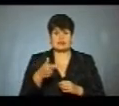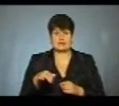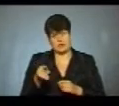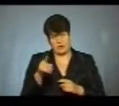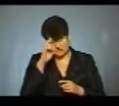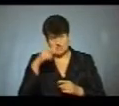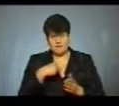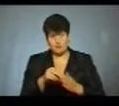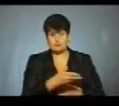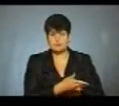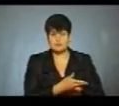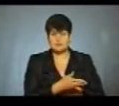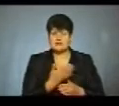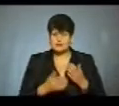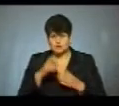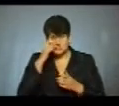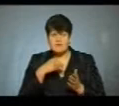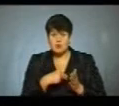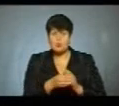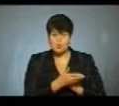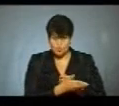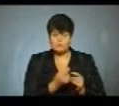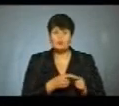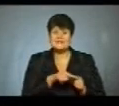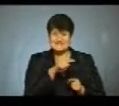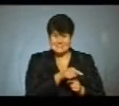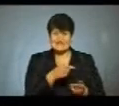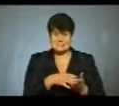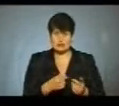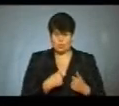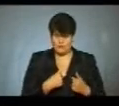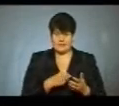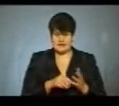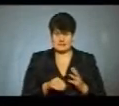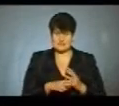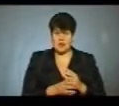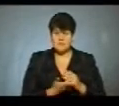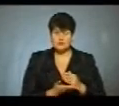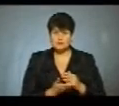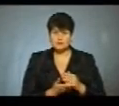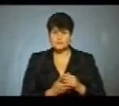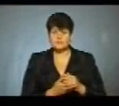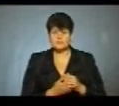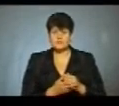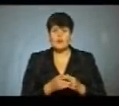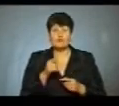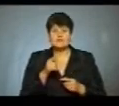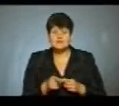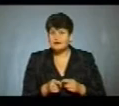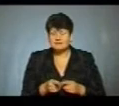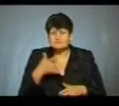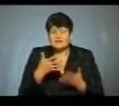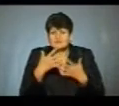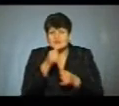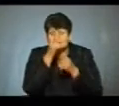держава купляє. Якщо держава купить по такій ціні в мене землю, то апріорі вона не зможе